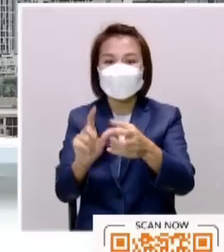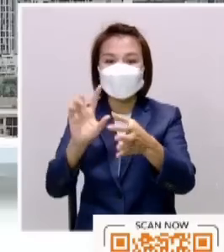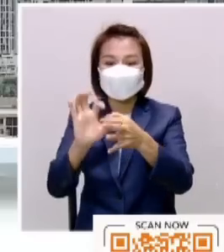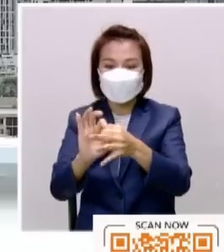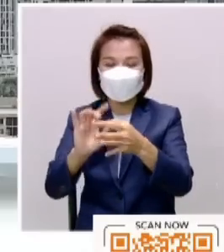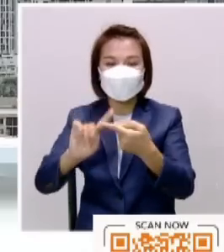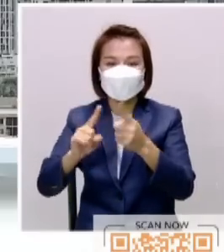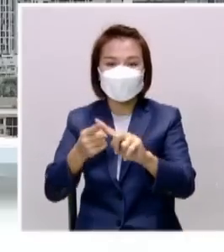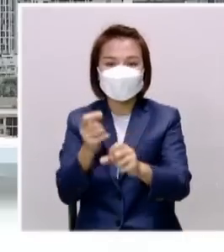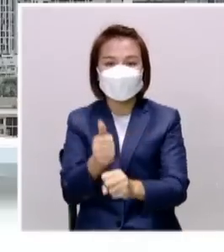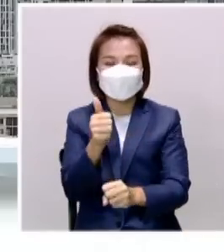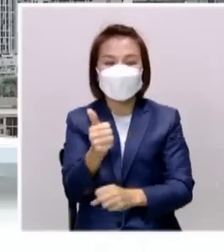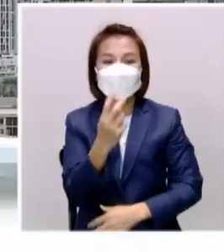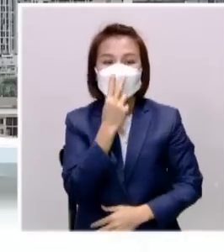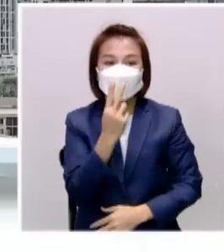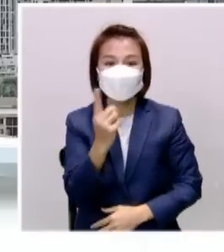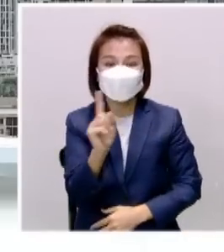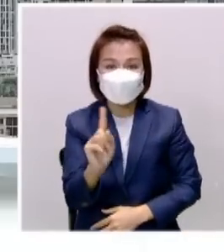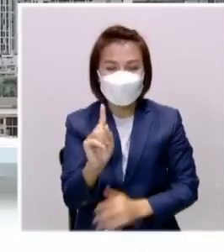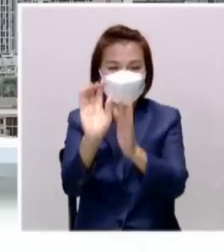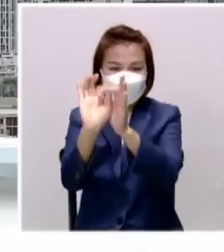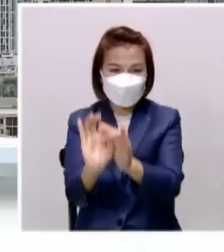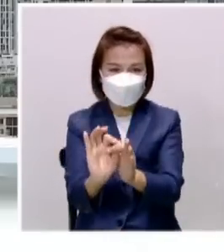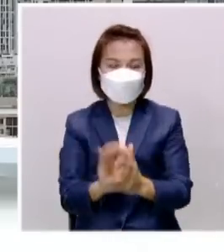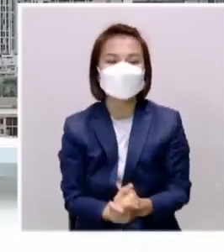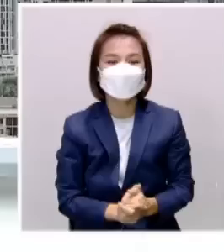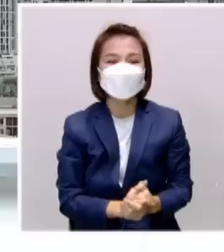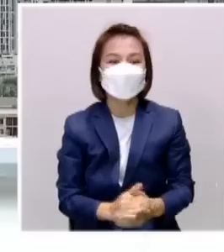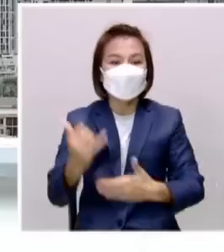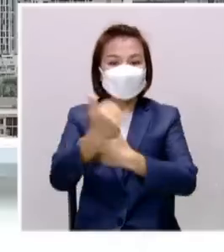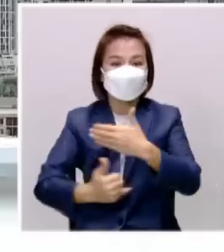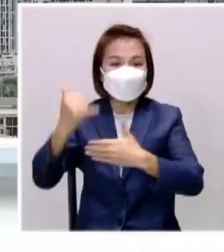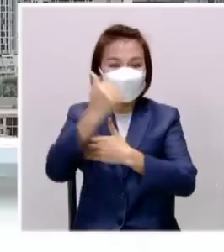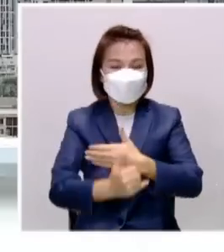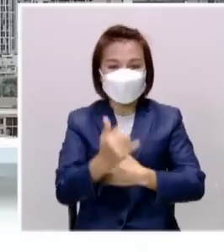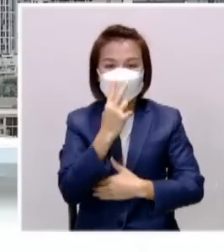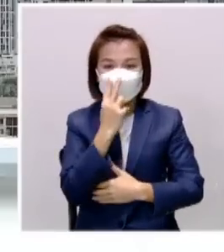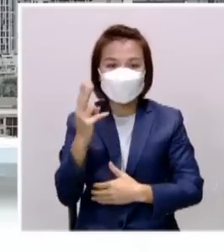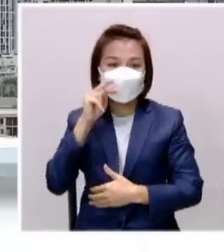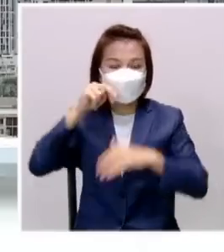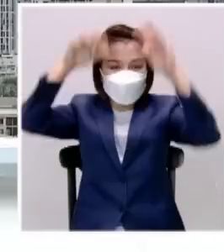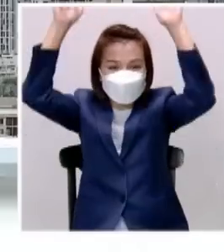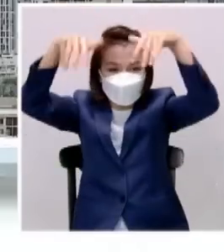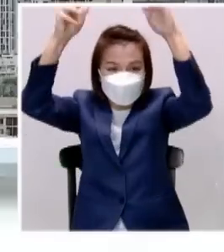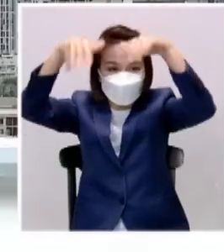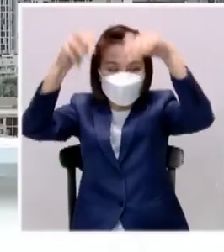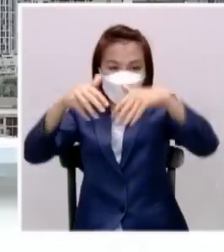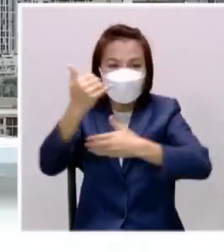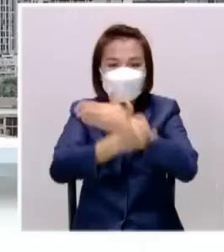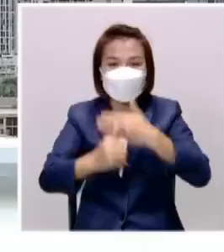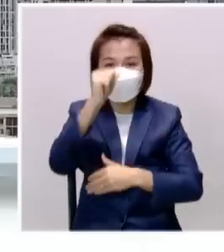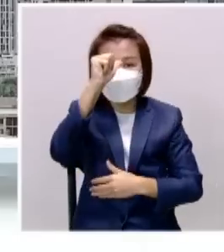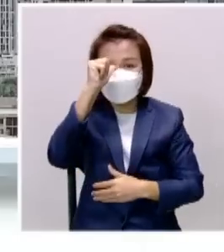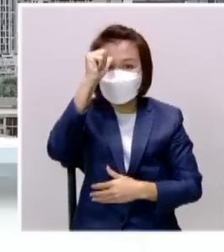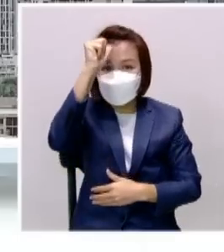ติดตามเรื่องของสภาพอากาศกันก่อนนะคะแต่ว่าเป็นในพื้นที่ต่างประเทศค่ะไปดูกันที่น้ำท่วมดินถล่มในอินเดีย